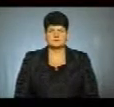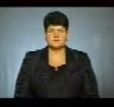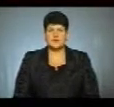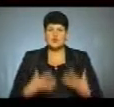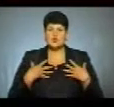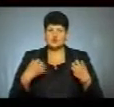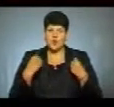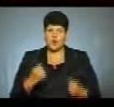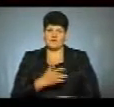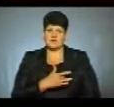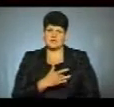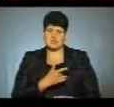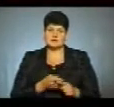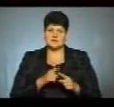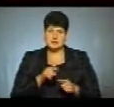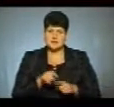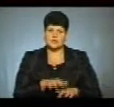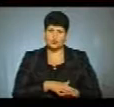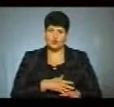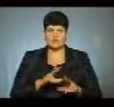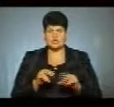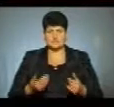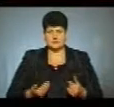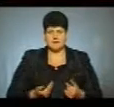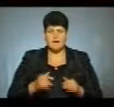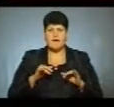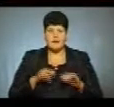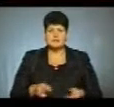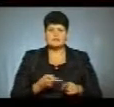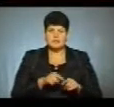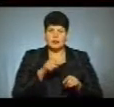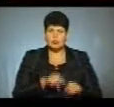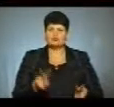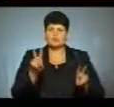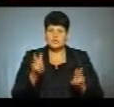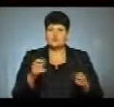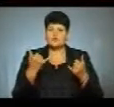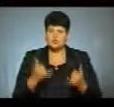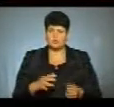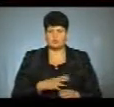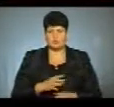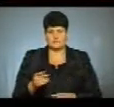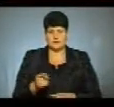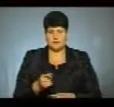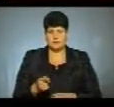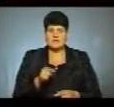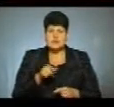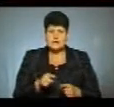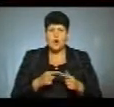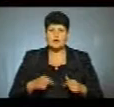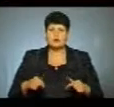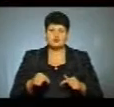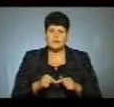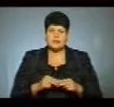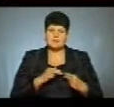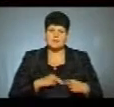Здорове серце – запорука довгого і щасливого життя. Акція з такою назвою сьогодні відбулася в Тернополі. Її організували